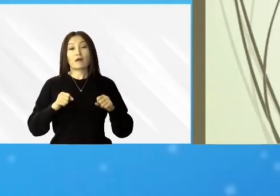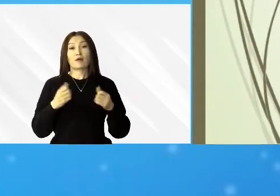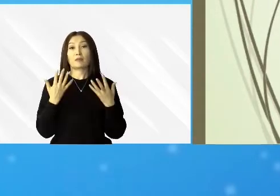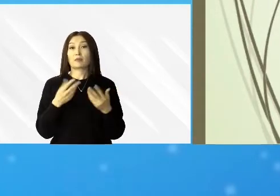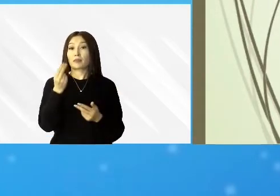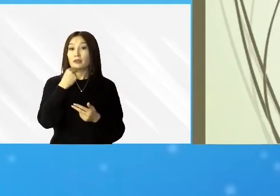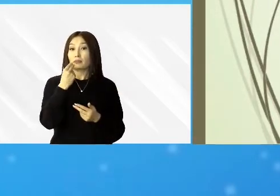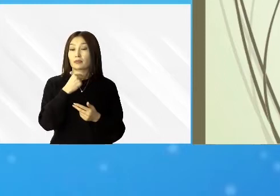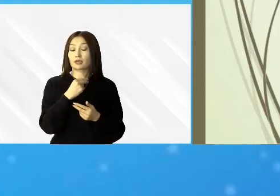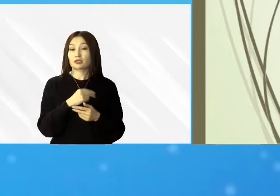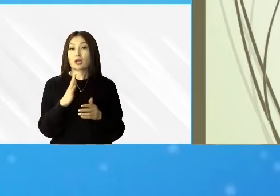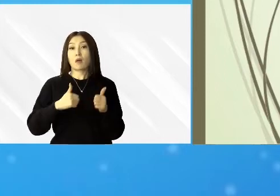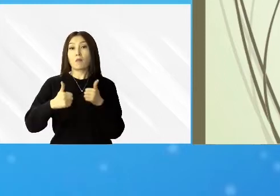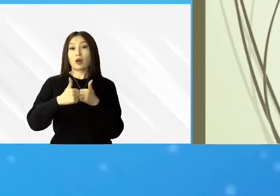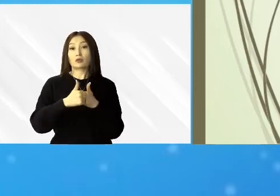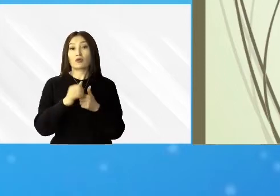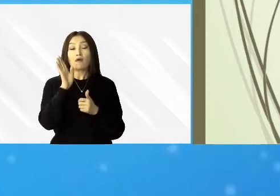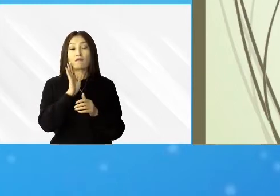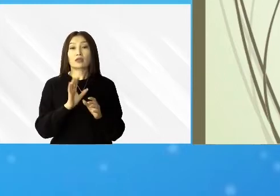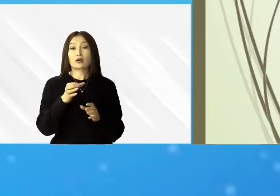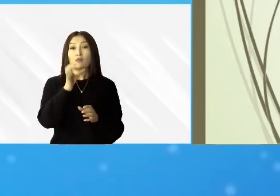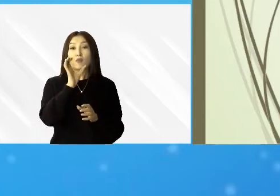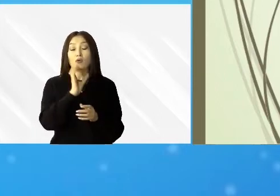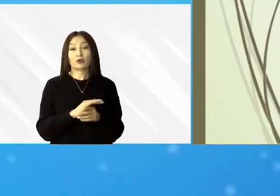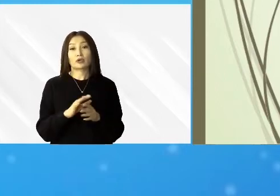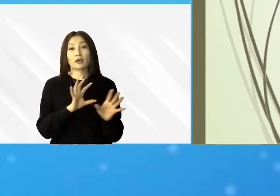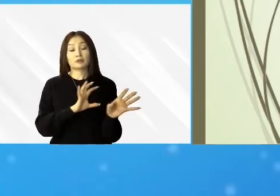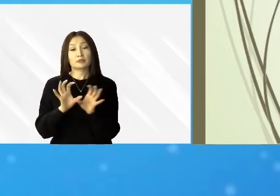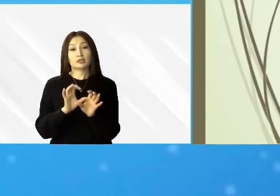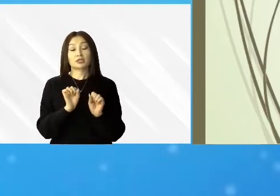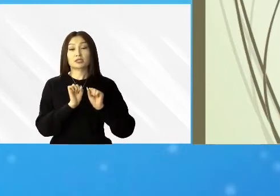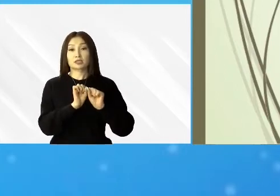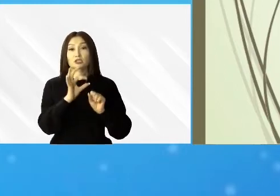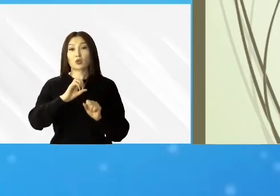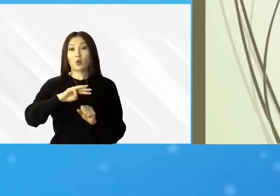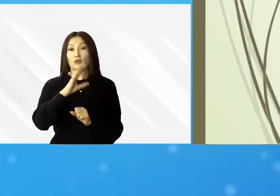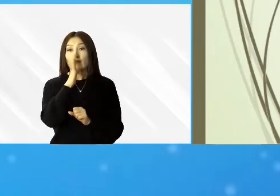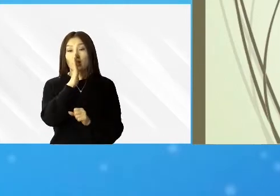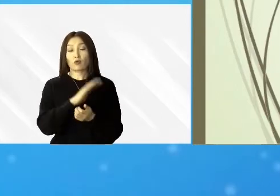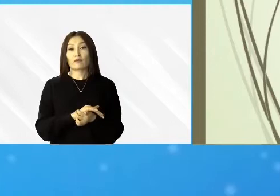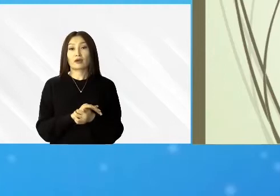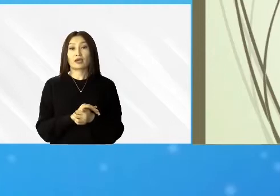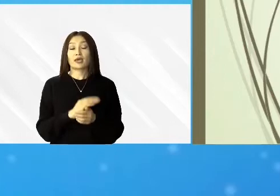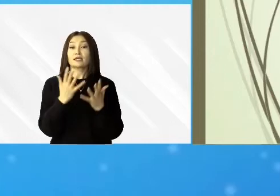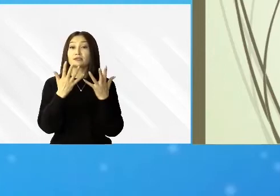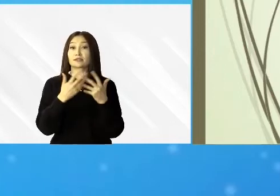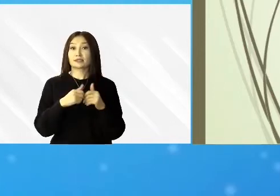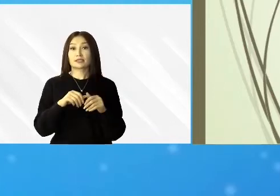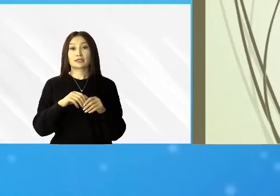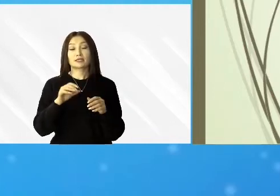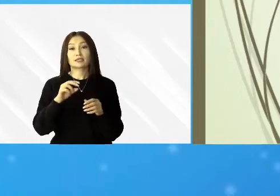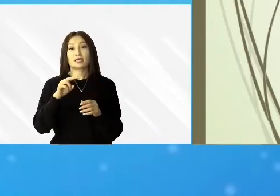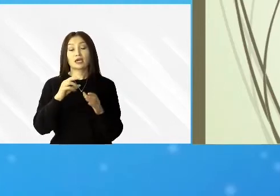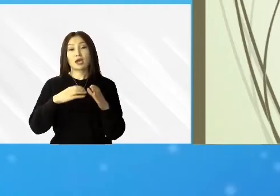потребления пищи, подхода к водопою, обеспечения защиты от врагов. Регуляция численности